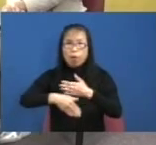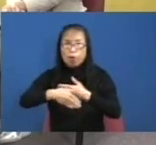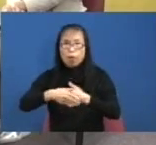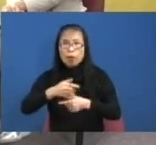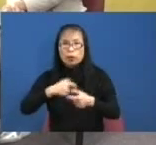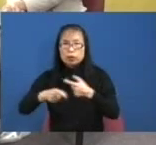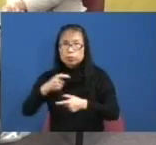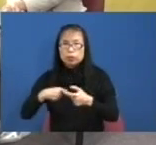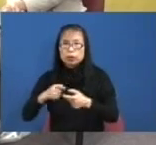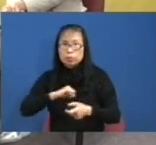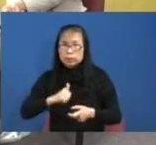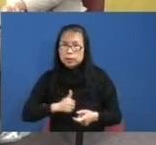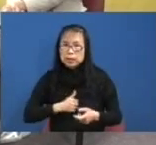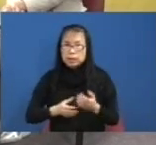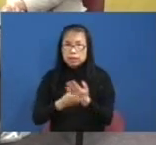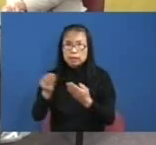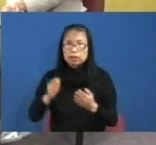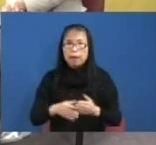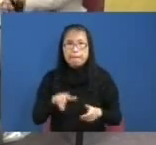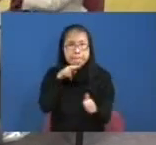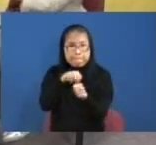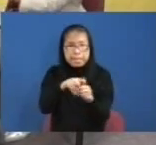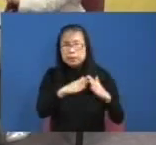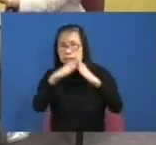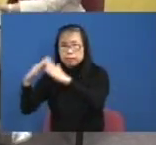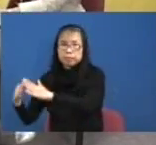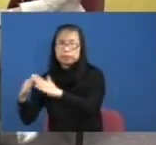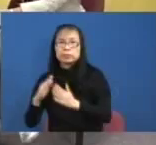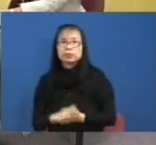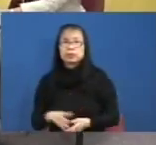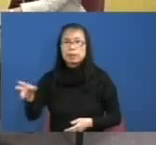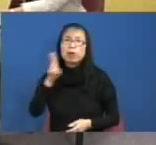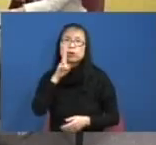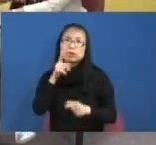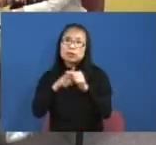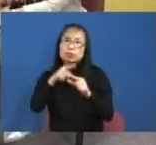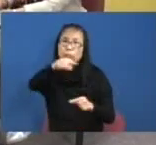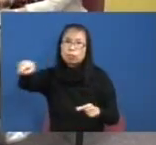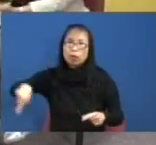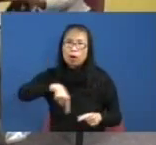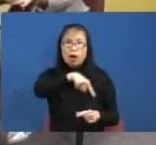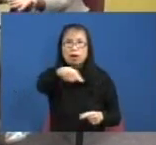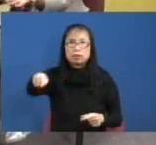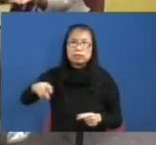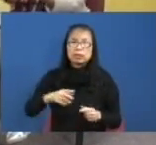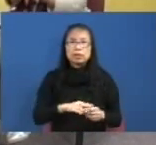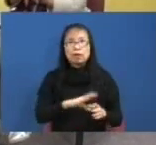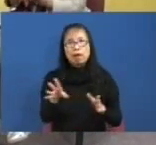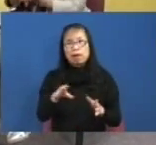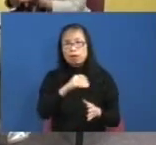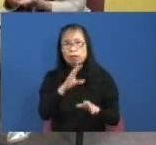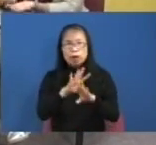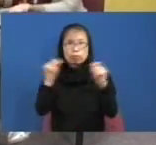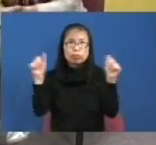嘅茶餐廳老闆咁樣，又俾人逼遷， 蛇鬥啊！你記唔記得中環咧？威靈頓街蛇鬥咁啊，又冇咗啦